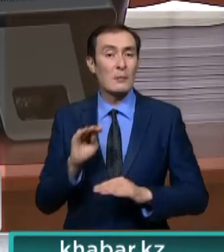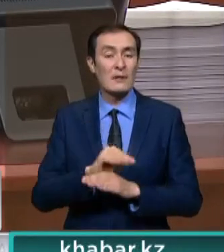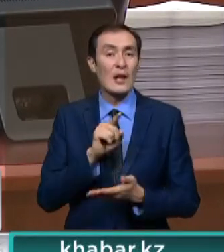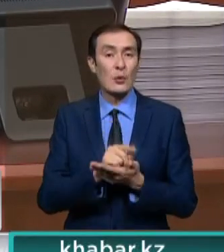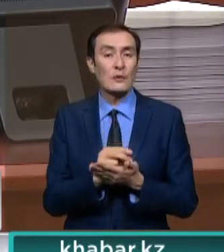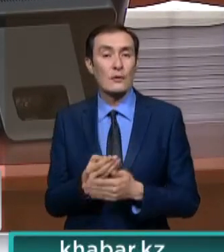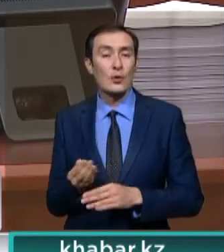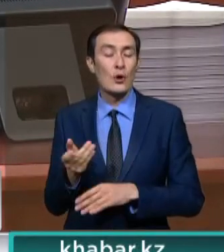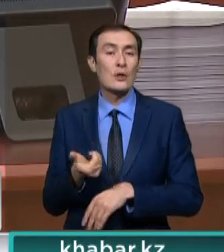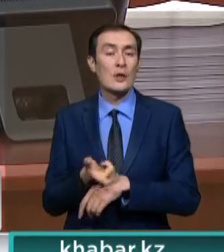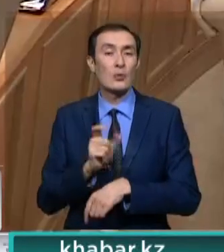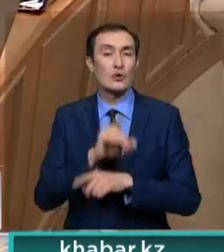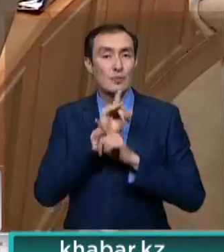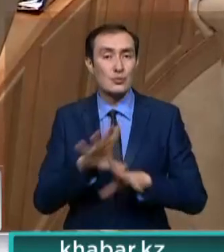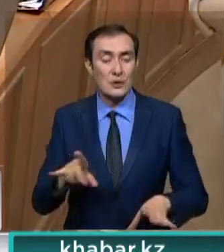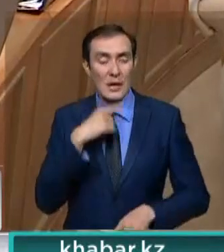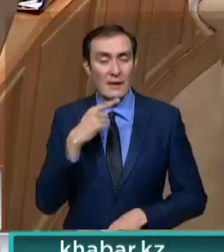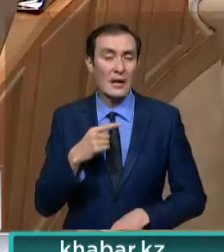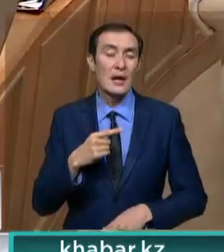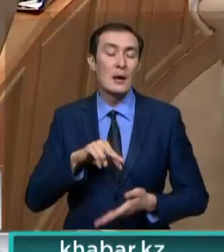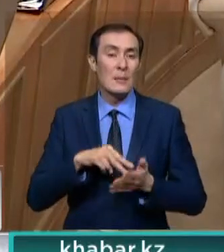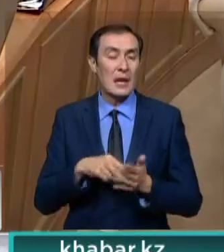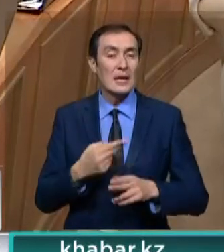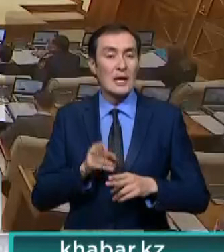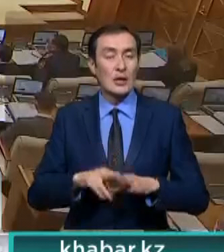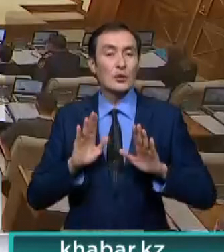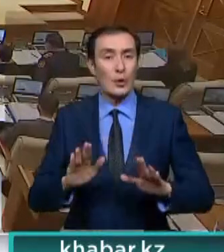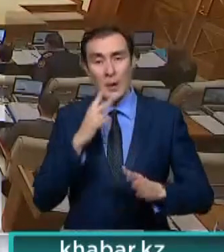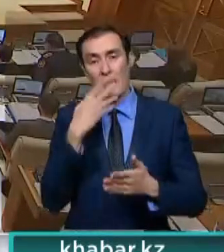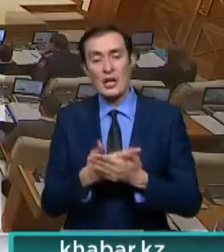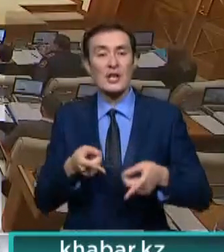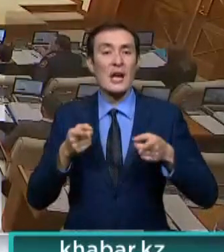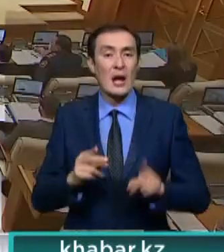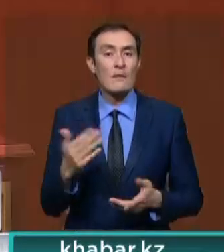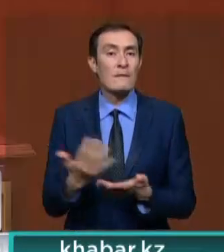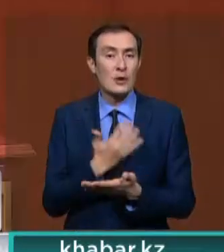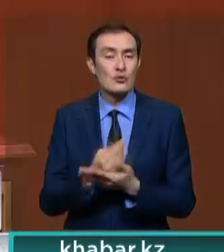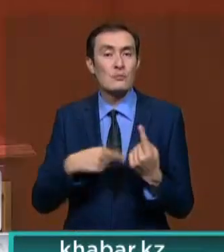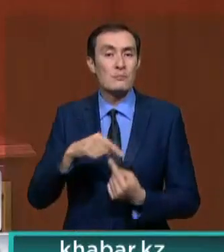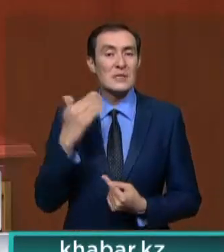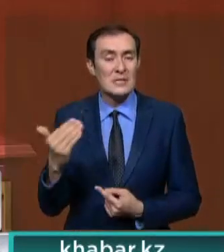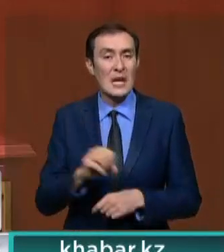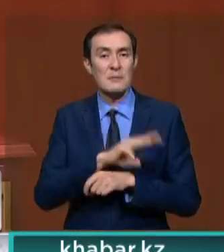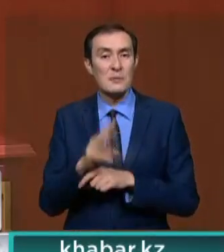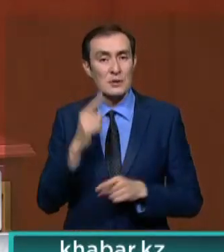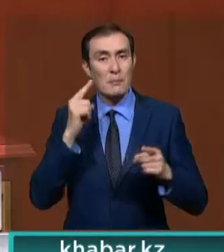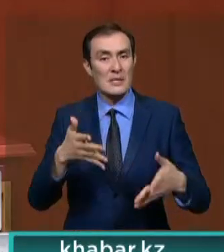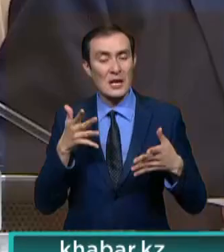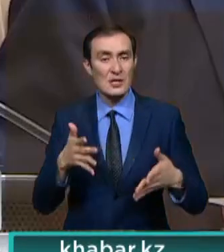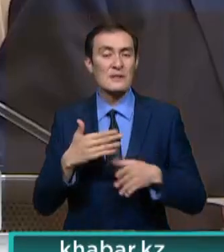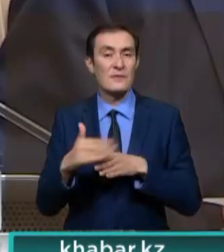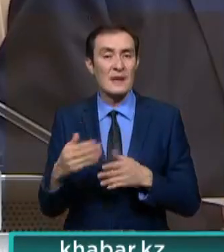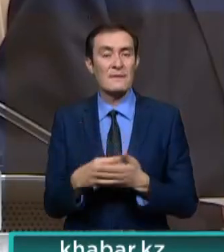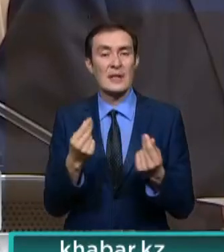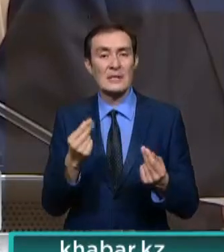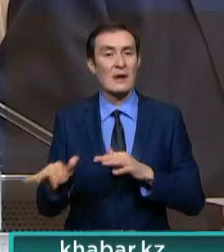налоговой нагрузки на бизнес не будет, заверили разработчики. Этот шаг лишь покажет реальную выручку бизнеса и обеспечит прозрачность в